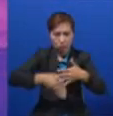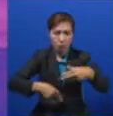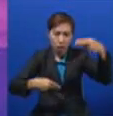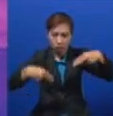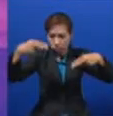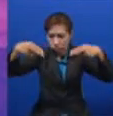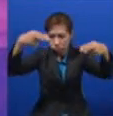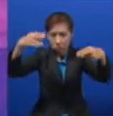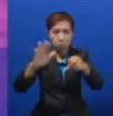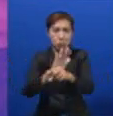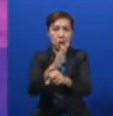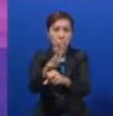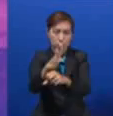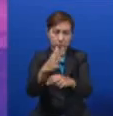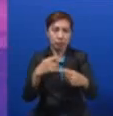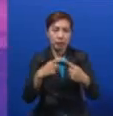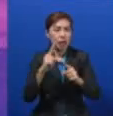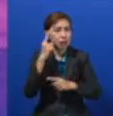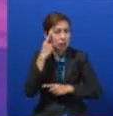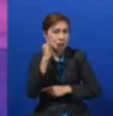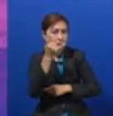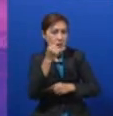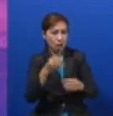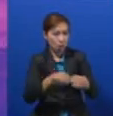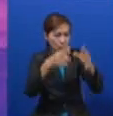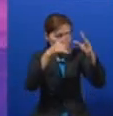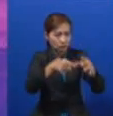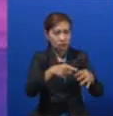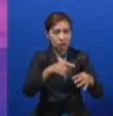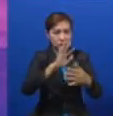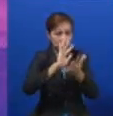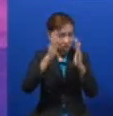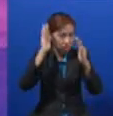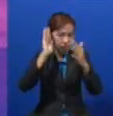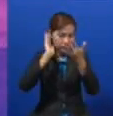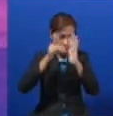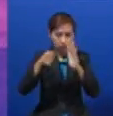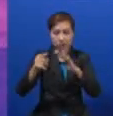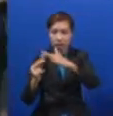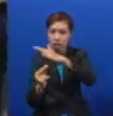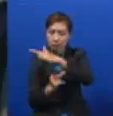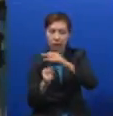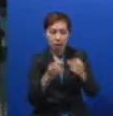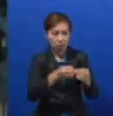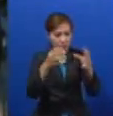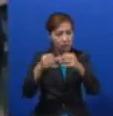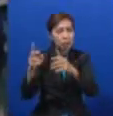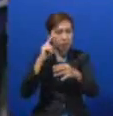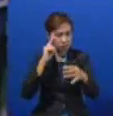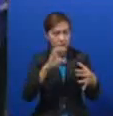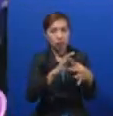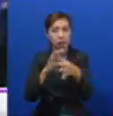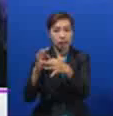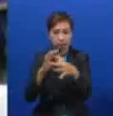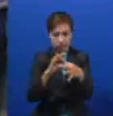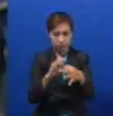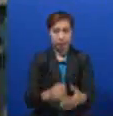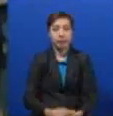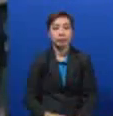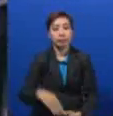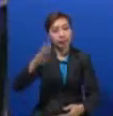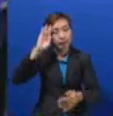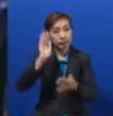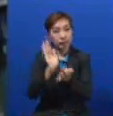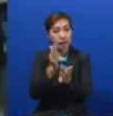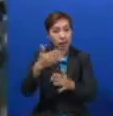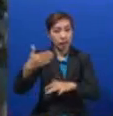พร้อมสันนิษฐานเบื้องต้นนะคะว่าเหตุระเบิดทั้ง2จุดนั้นมีความเกี่ยวข้องกันค่ะพลตำรวจเอกสมยศพุ่มพันธม่วงผู้บัญชาการ